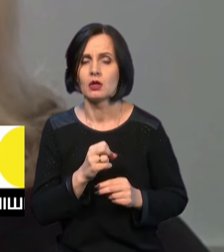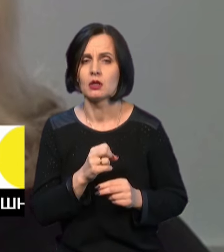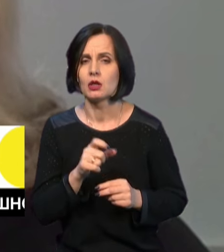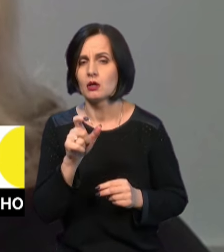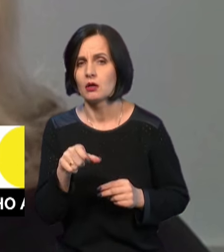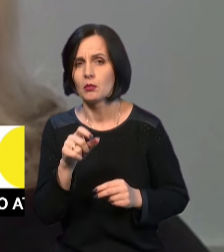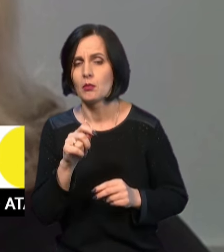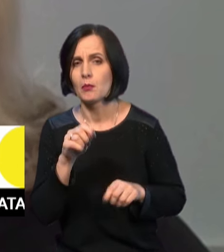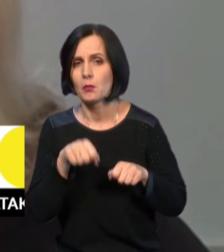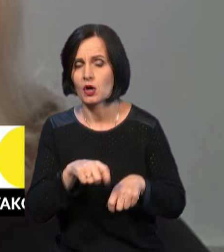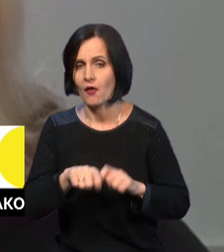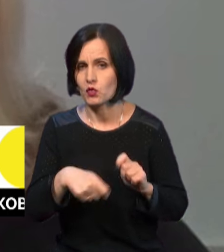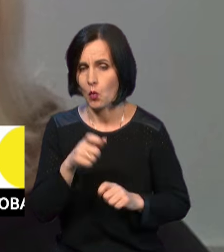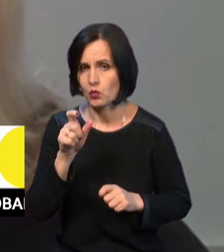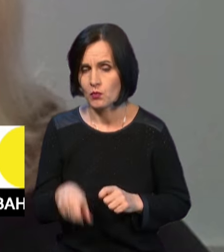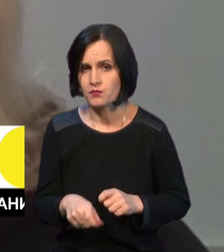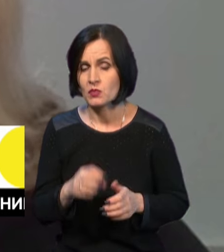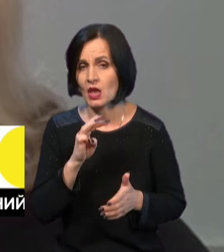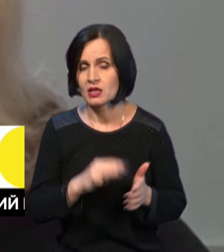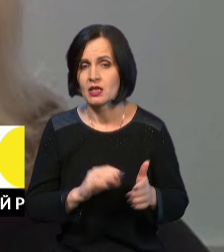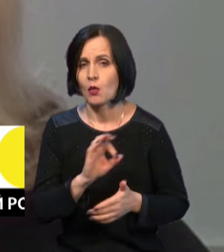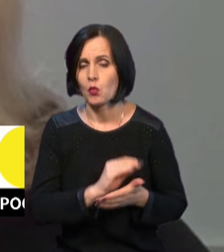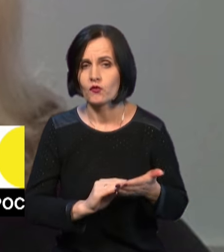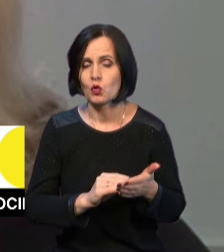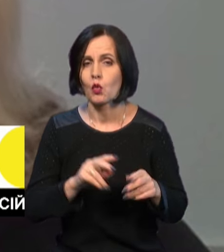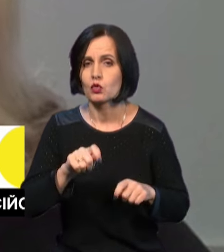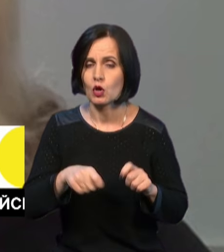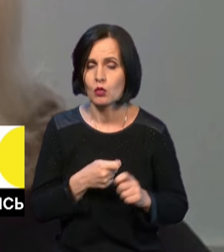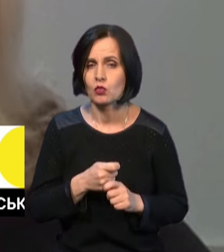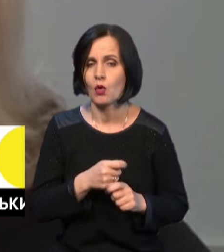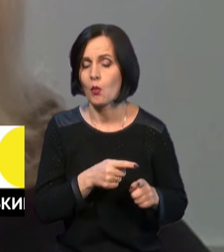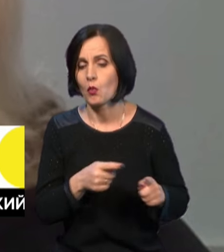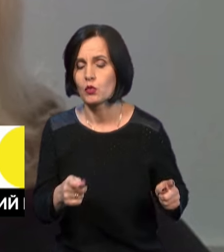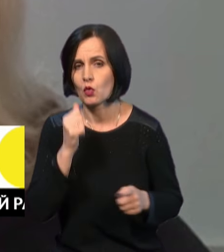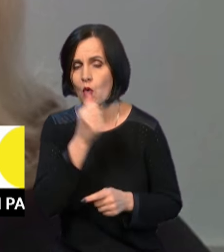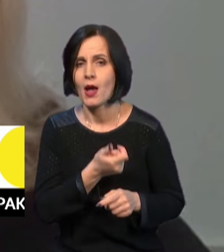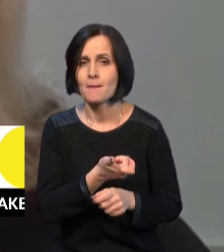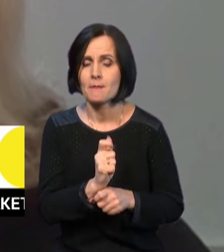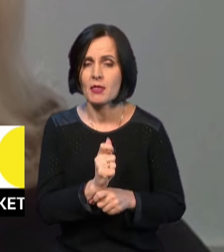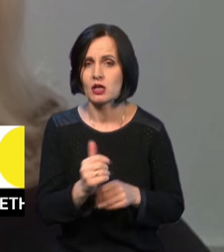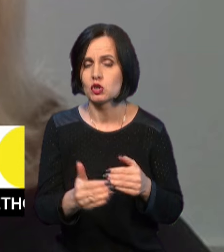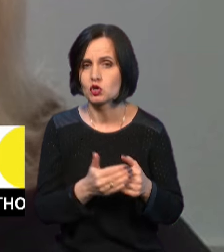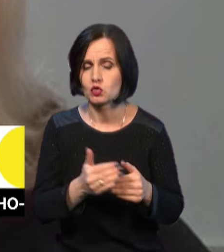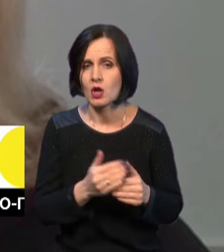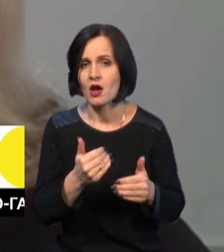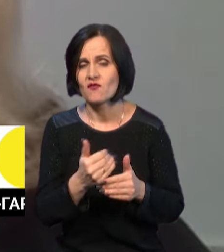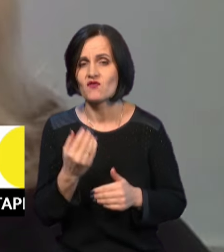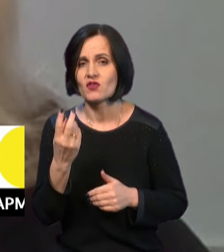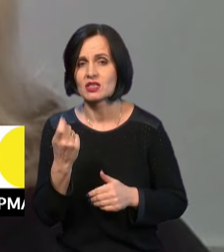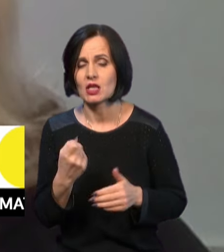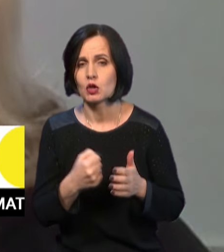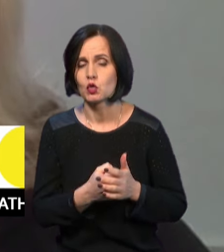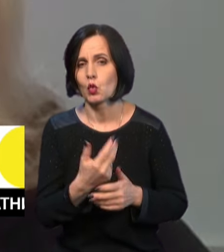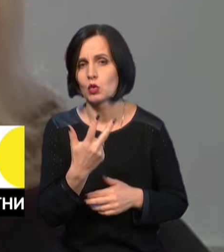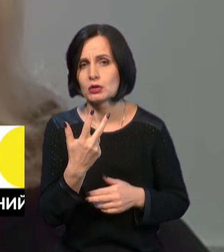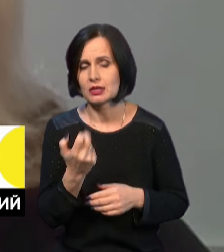Але штраф за повторне порушення протягом року вже становить більшу санкцію, а саме від 100 до 300